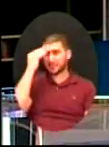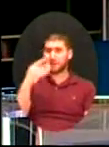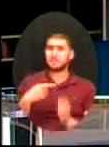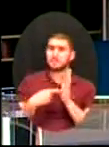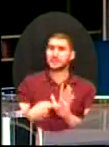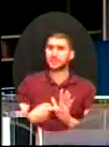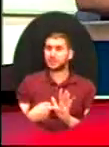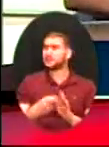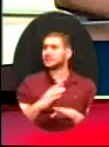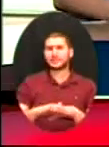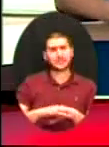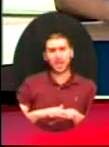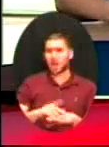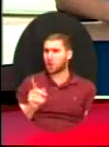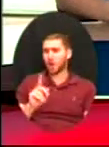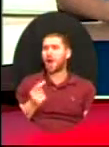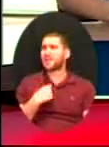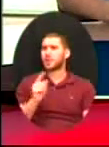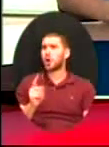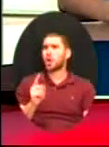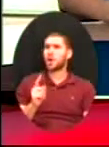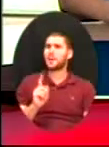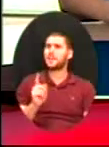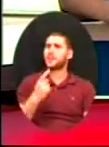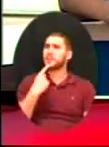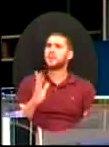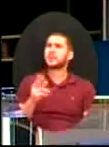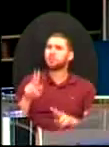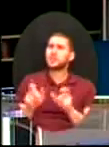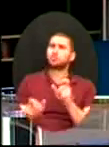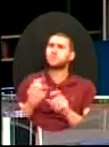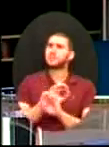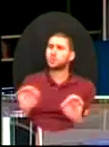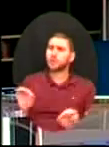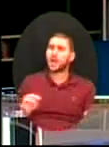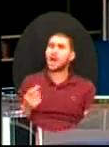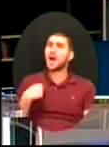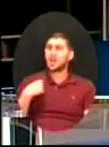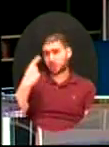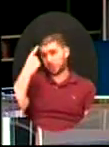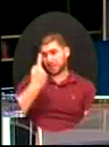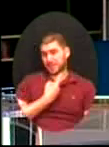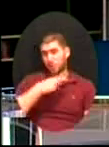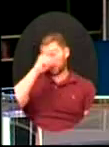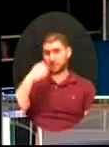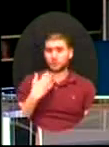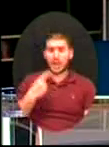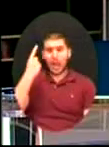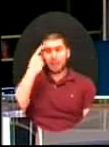את האחריות. לא, לא, לא, לא, לא, אנחנו לא מגלגלים עם אחריות. ממש לא, גם יש אנשים מצוינים בעולם המכינות. אבל אני כהורה, אם אני רוצה